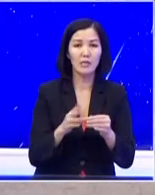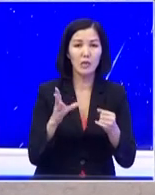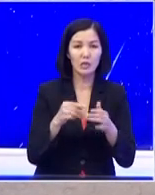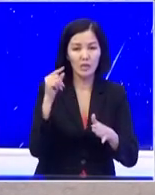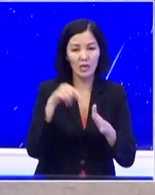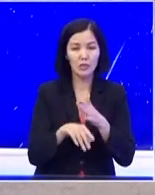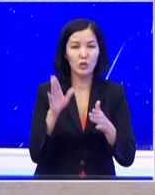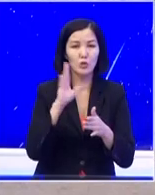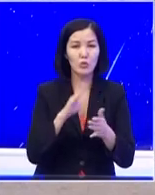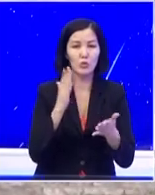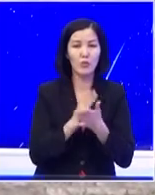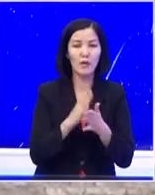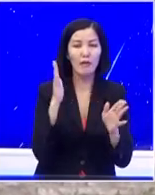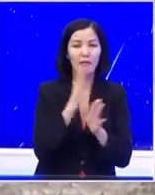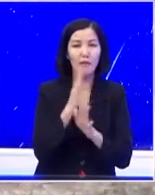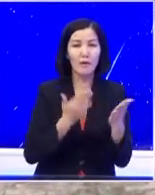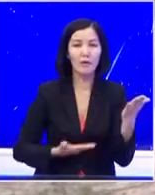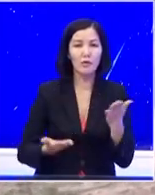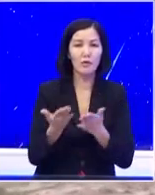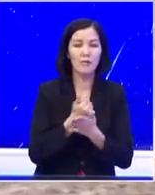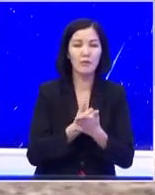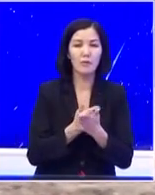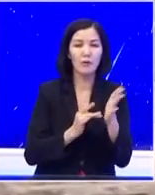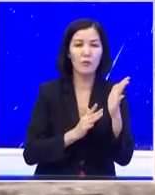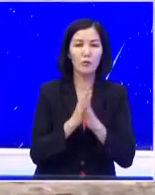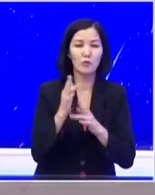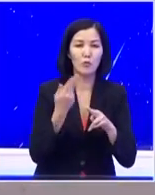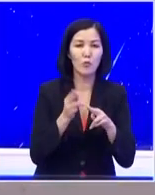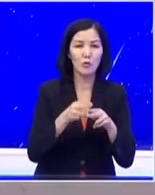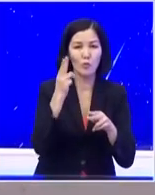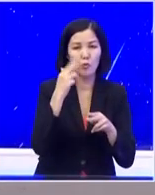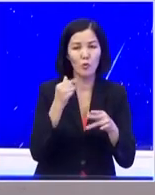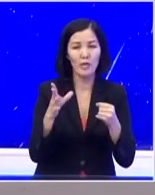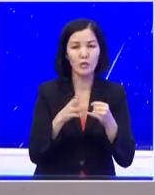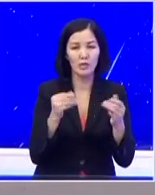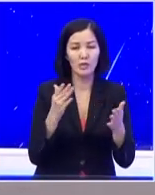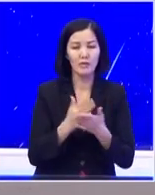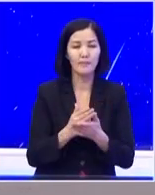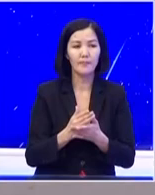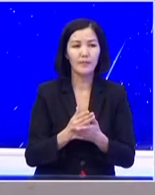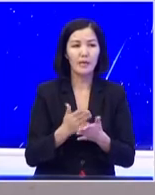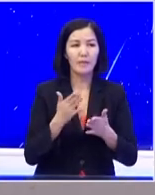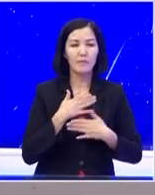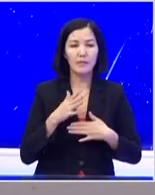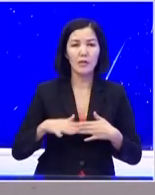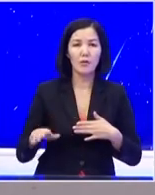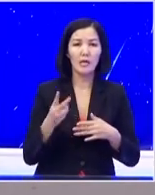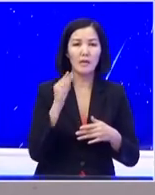суы жақын. Бұл табиғи шабындық пен жоңышқа жүгері өсіруге қолайлы. Бізде енді округ бойынша